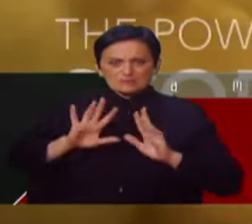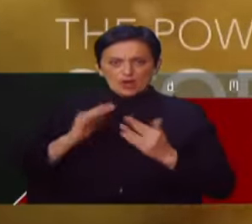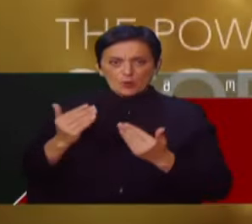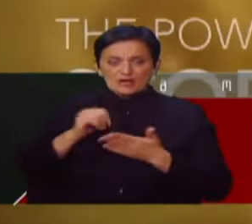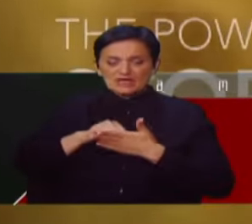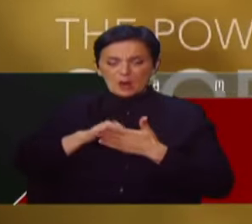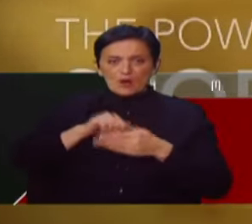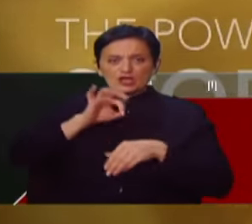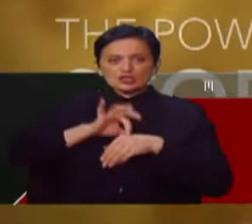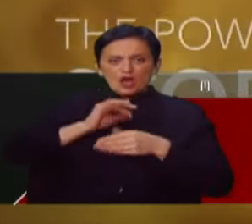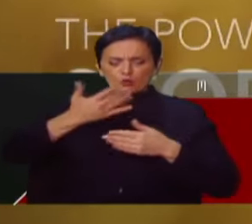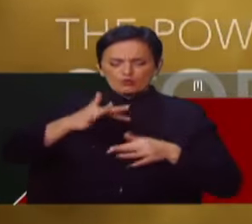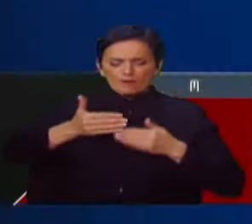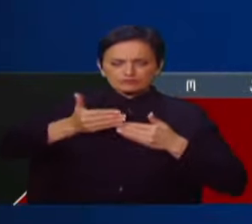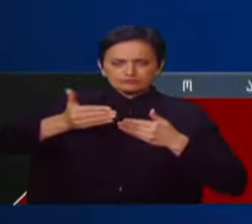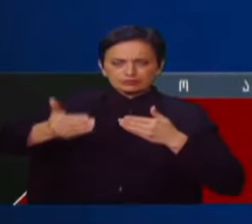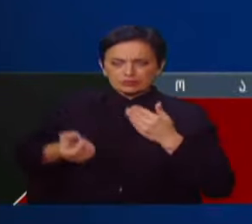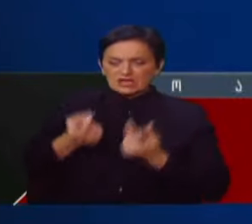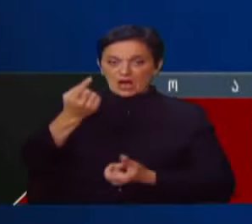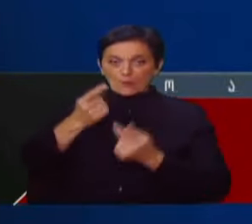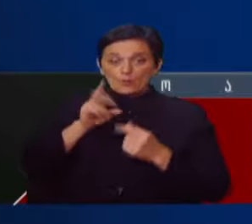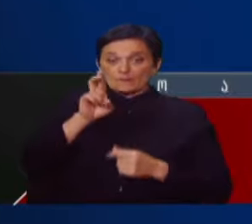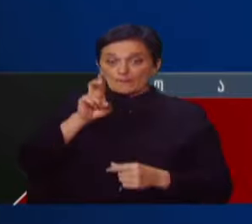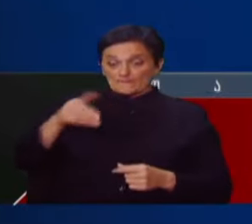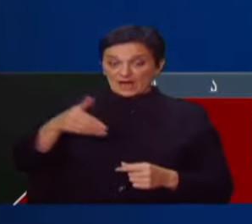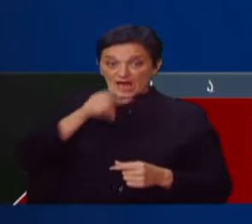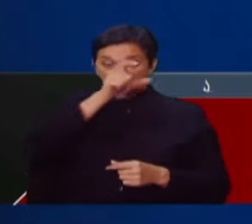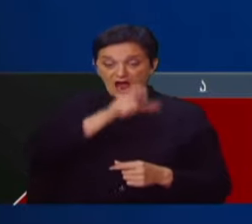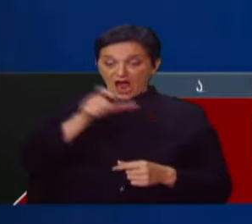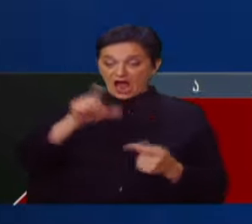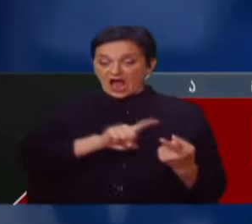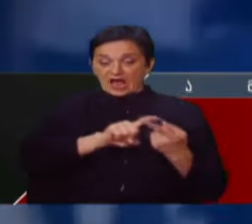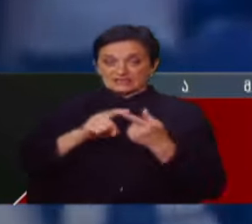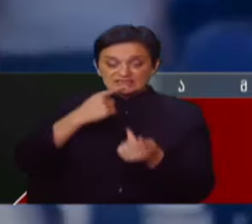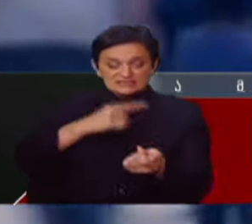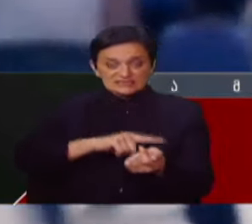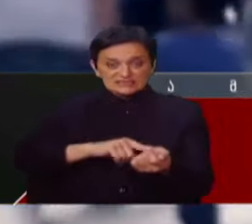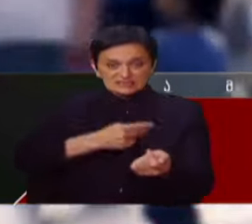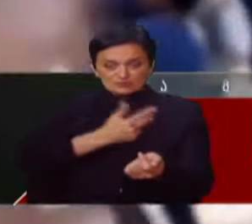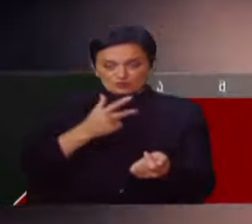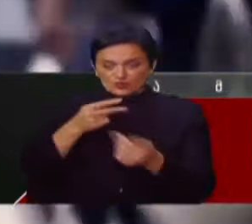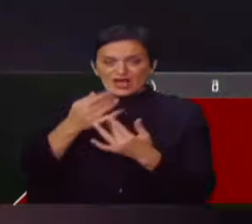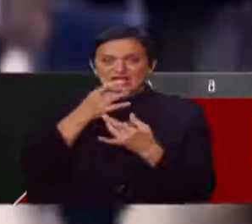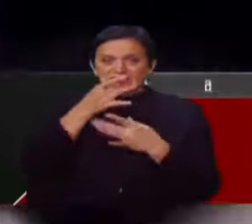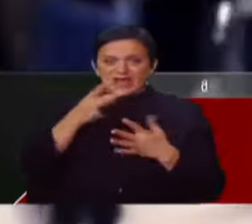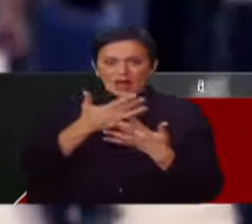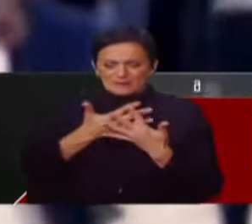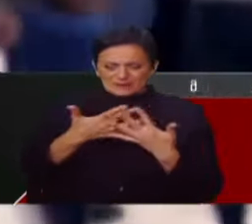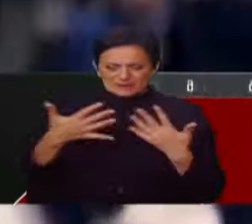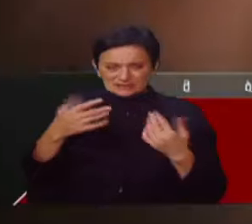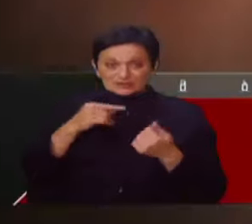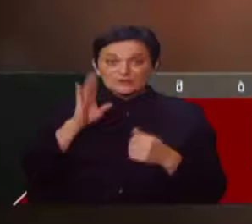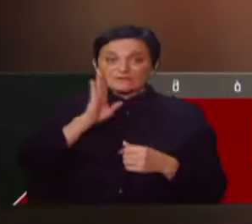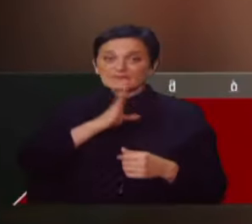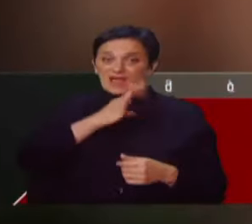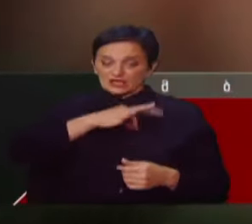გამო დაავადება შორეულ სტადიაზე გამოვლინდეს. B ჰეპატიტი ადამიანიდან ადამიანზე გადაედება სისხლის ან ნებისმიერი ბიოლოგიური სითხის საშუალებით,